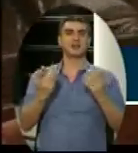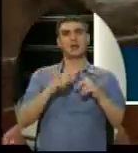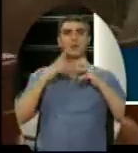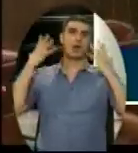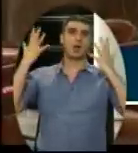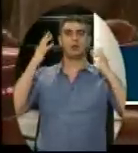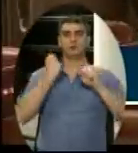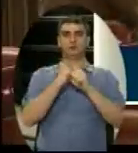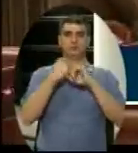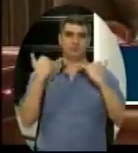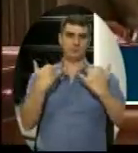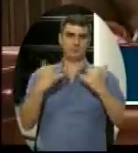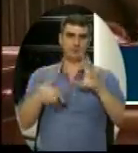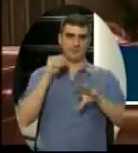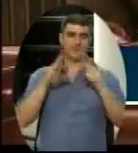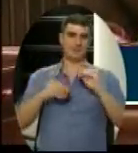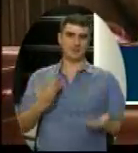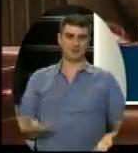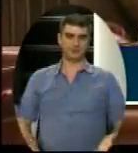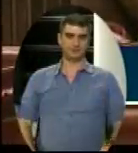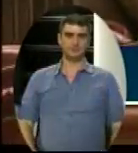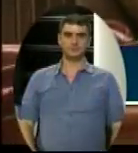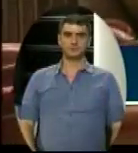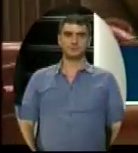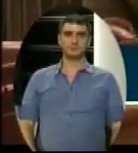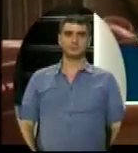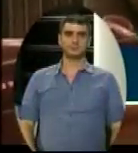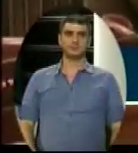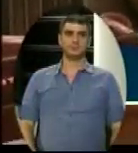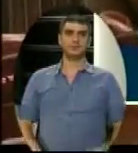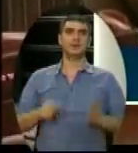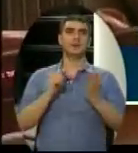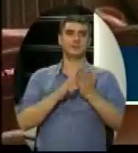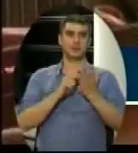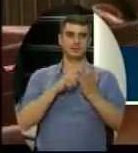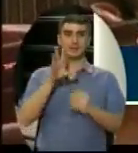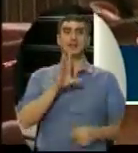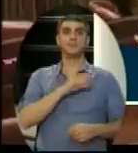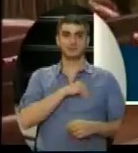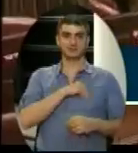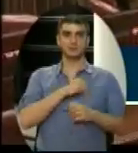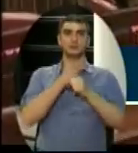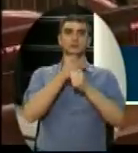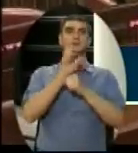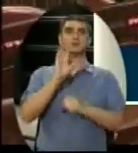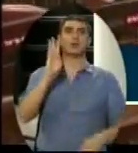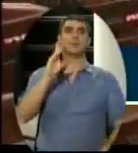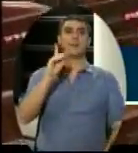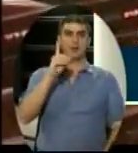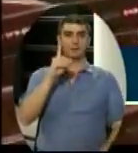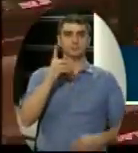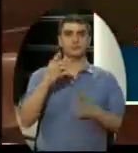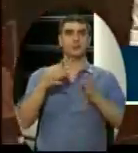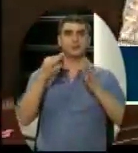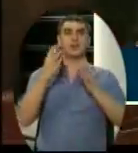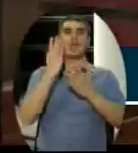ההילולה הזו שמתקיימת בתקופה הזו, ולכן כל העתירות האלה למעשה... אתה מסכים שהנציגים של בל"ד מושכים